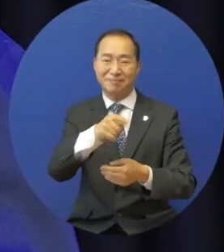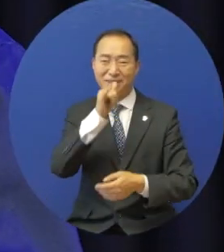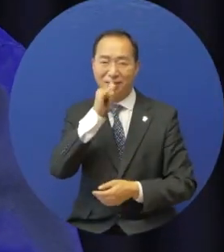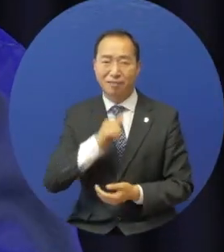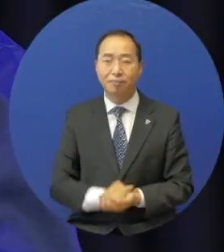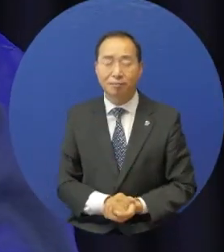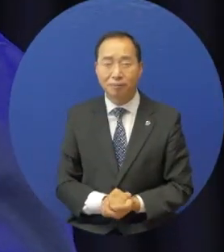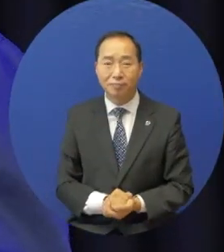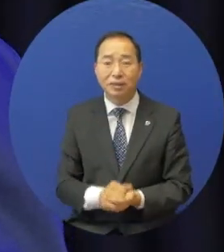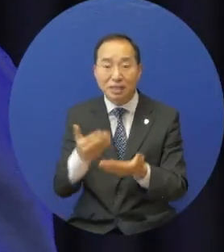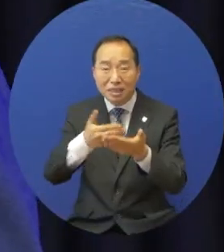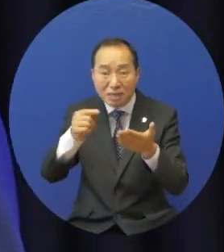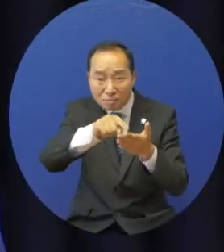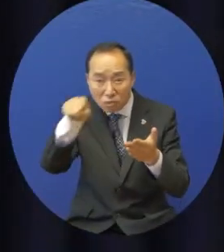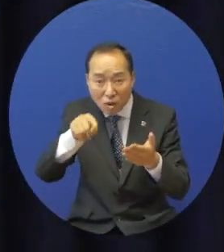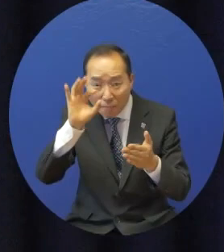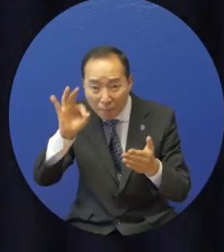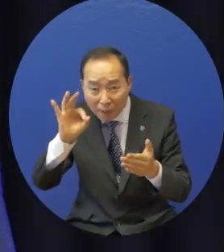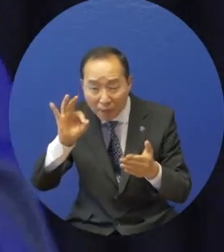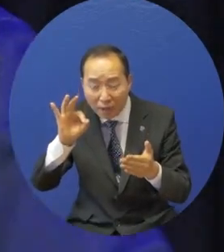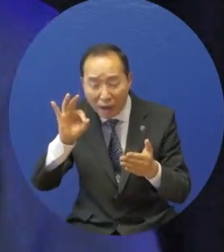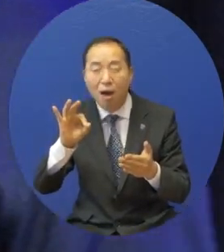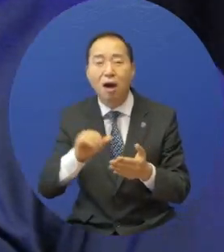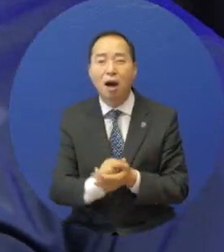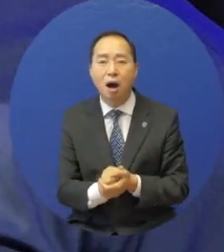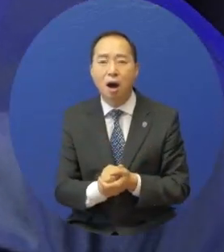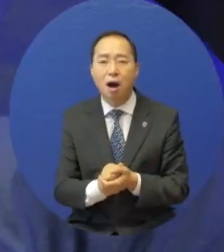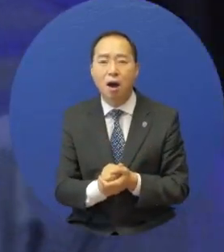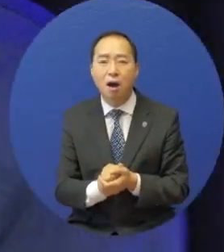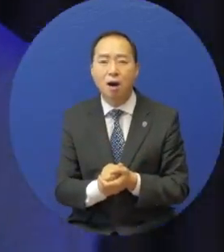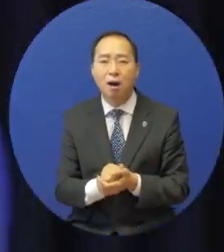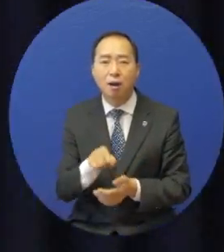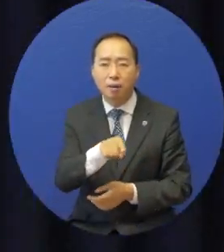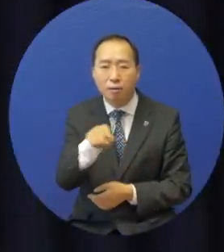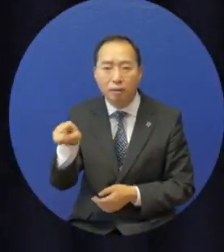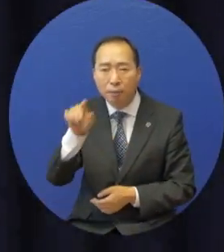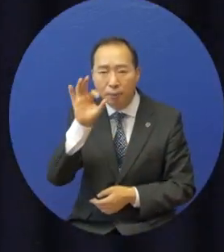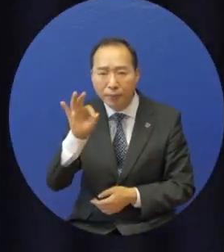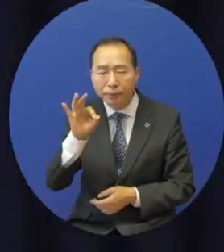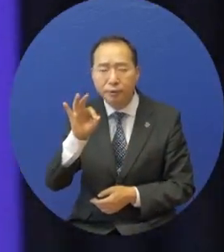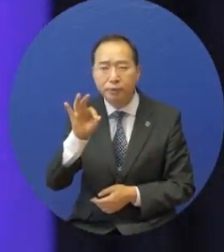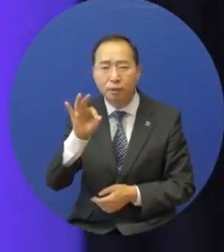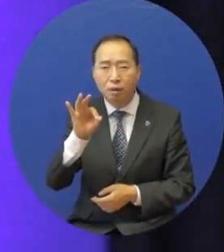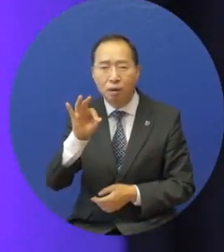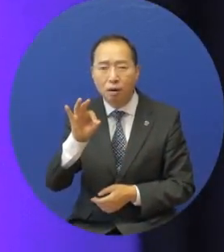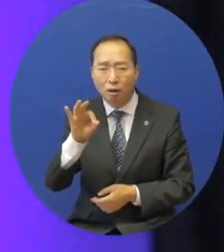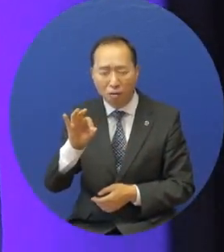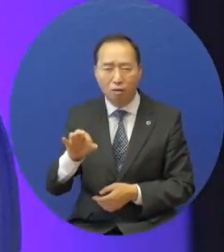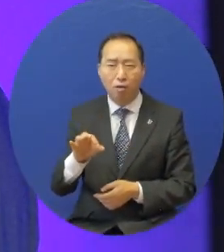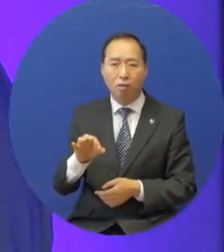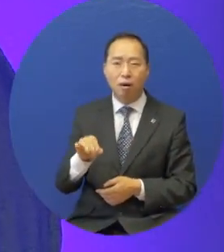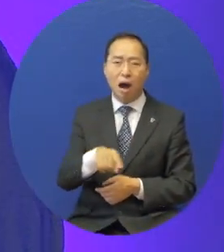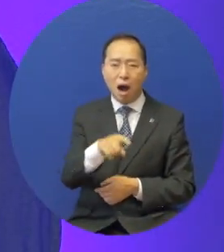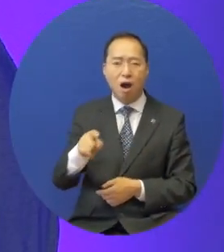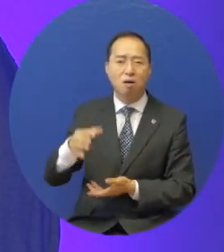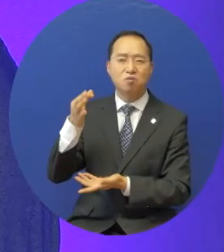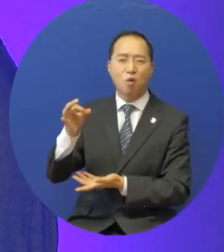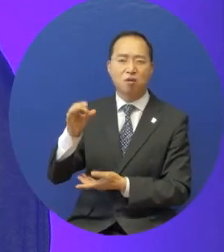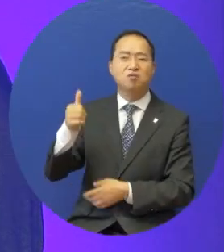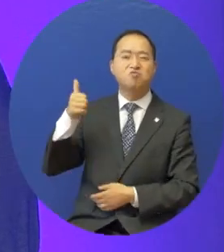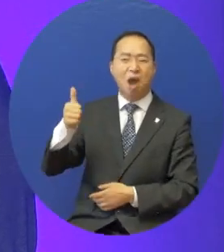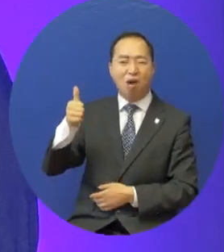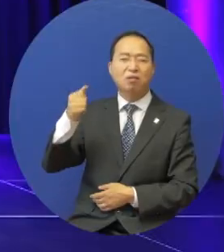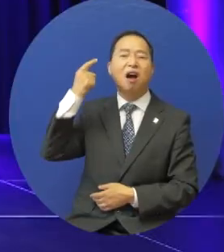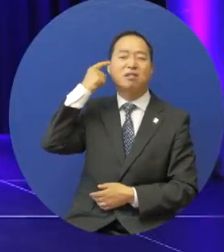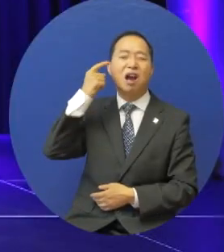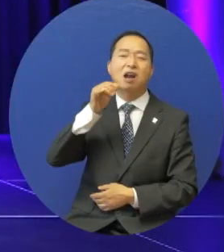그려놓은 그림이에요. 그 그림 속에서 보다 보면 이런 그림 속에서는 우리가 어떤 물질 만능주의에 빠질 수